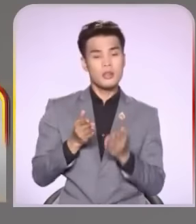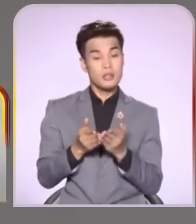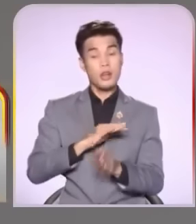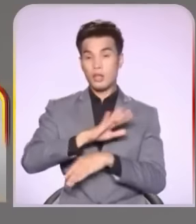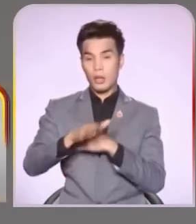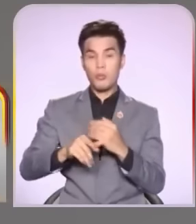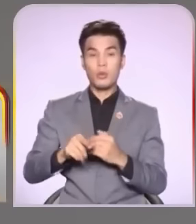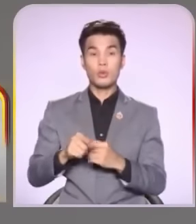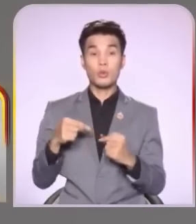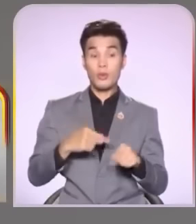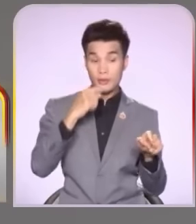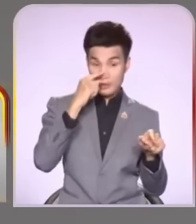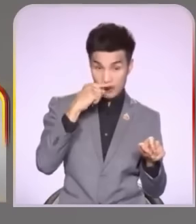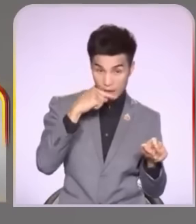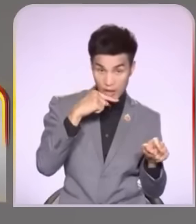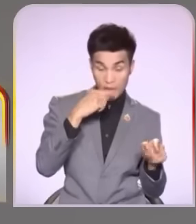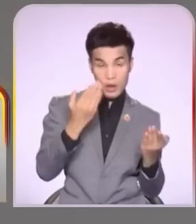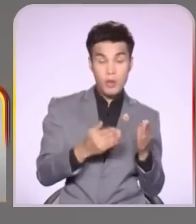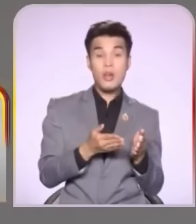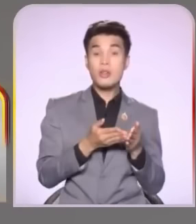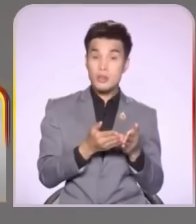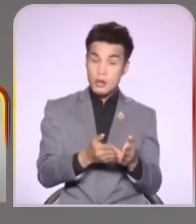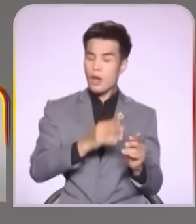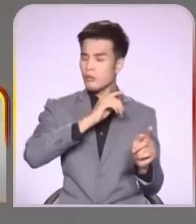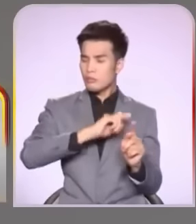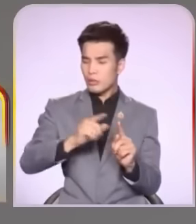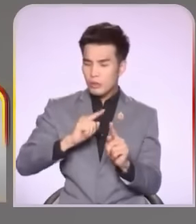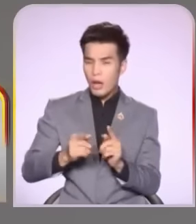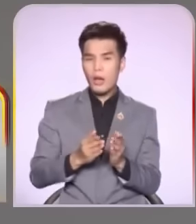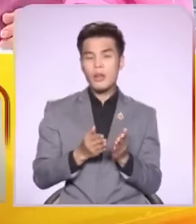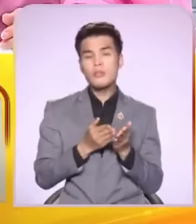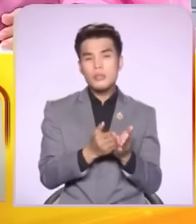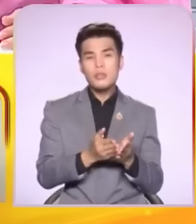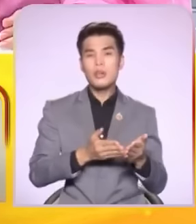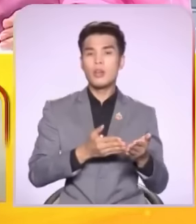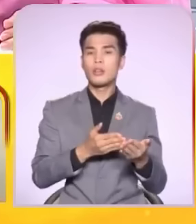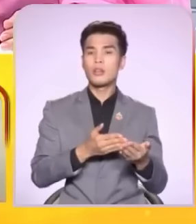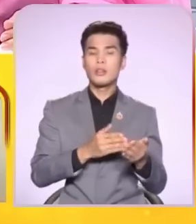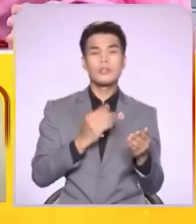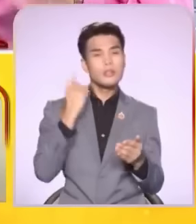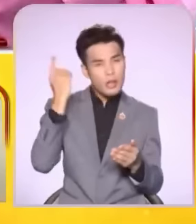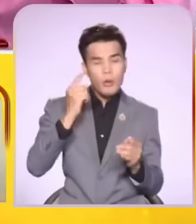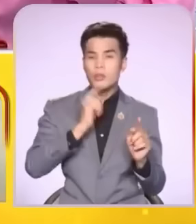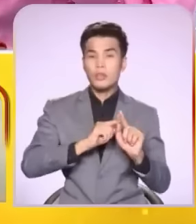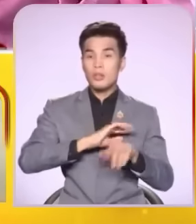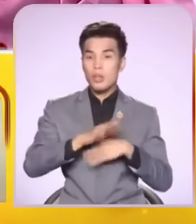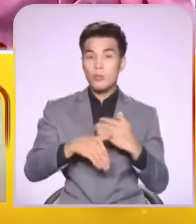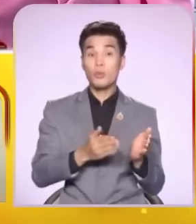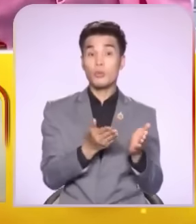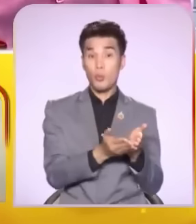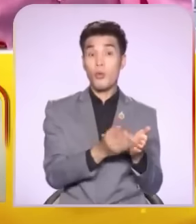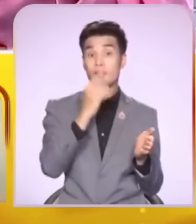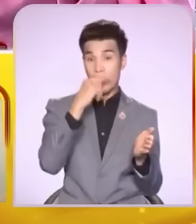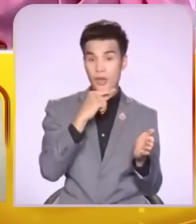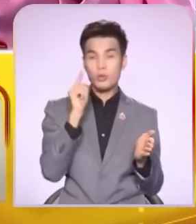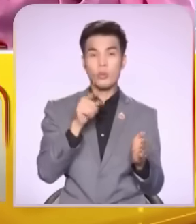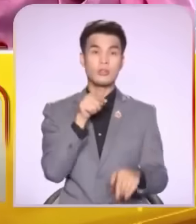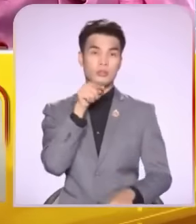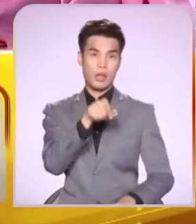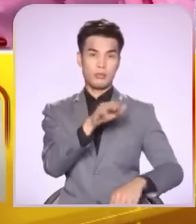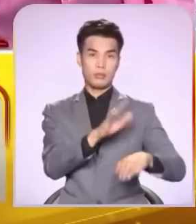ลำในฝั่งไทยไม่ว่าจะเป็นเรือโดยสารเรือพาณิชย์ต่างๆเรือนำเที่ยวต่างๆทางฝั่งไทยเนี่ยมีการ